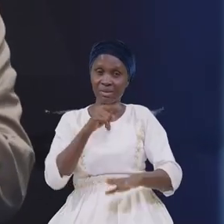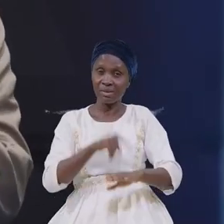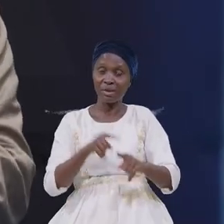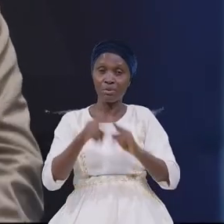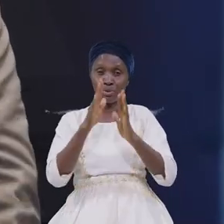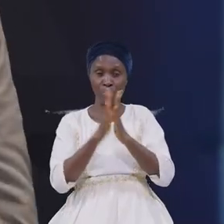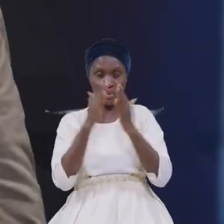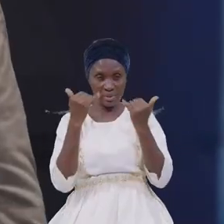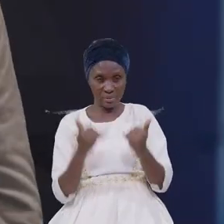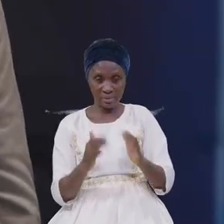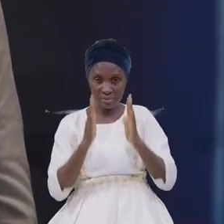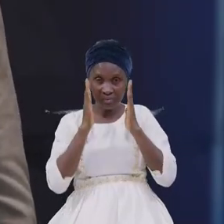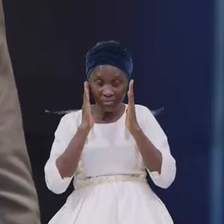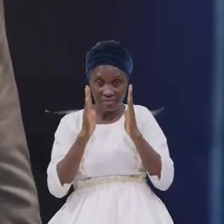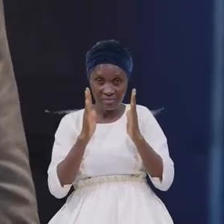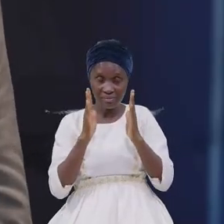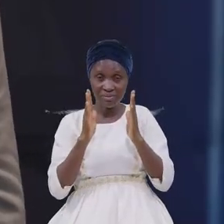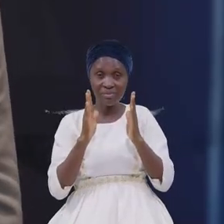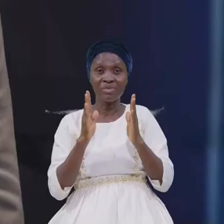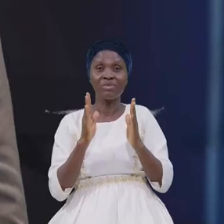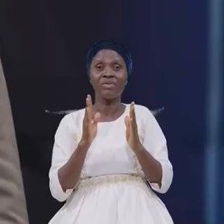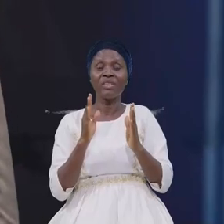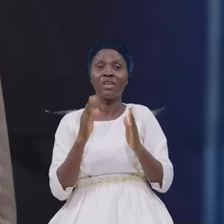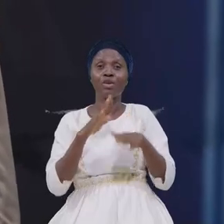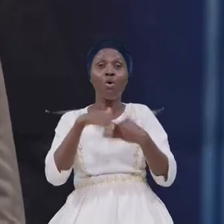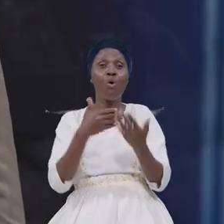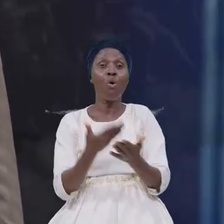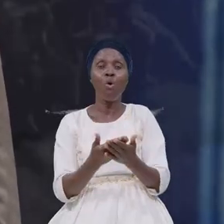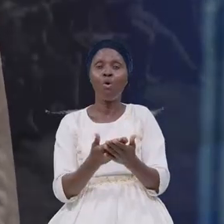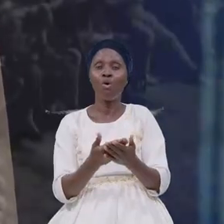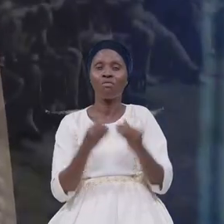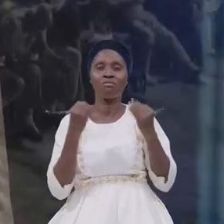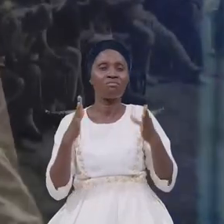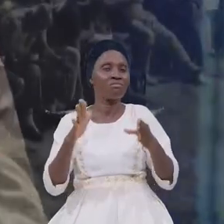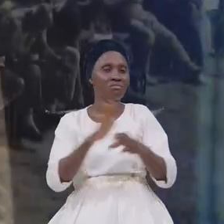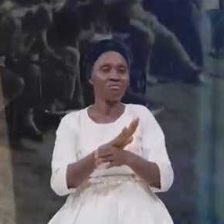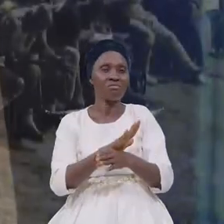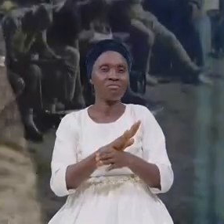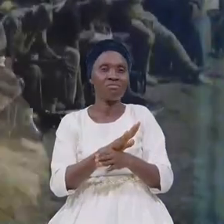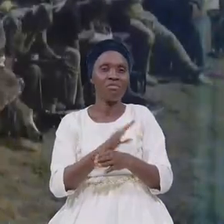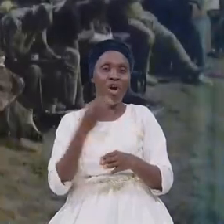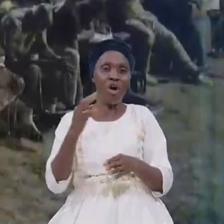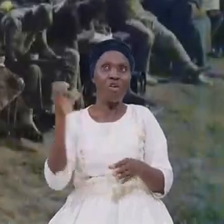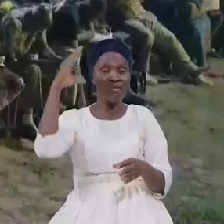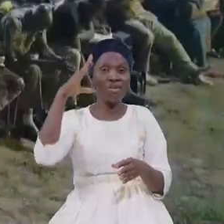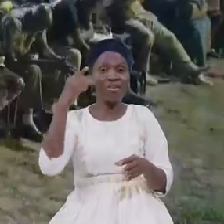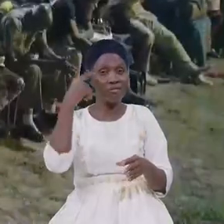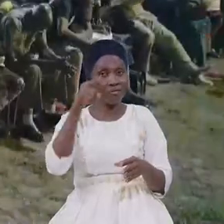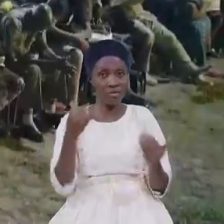tous ces paquets de la grâce soient pour vous. Si vous voulez cela, levez la main. Vous levez la